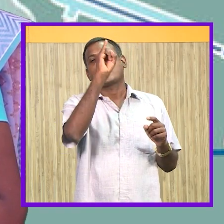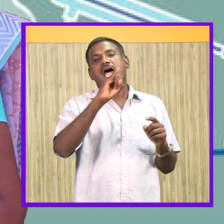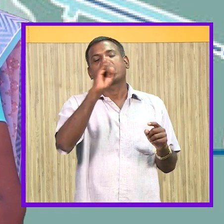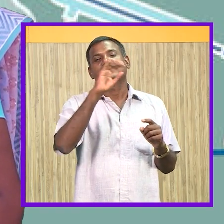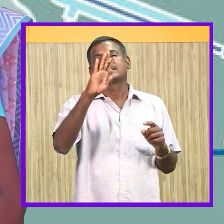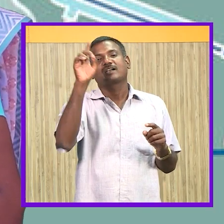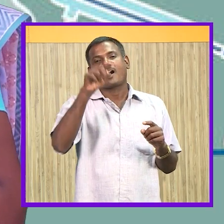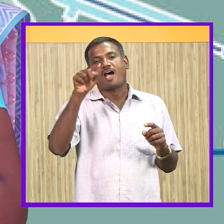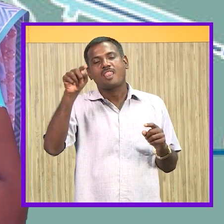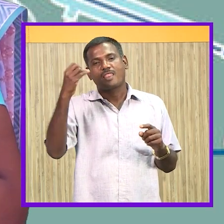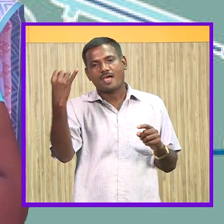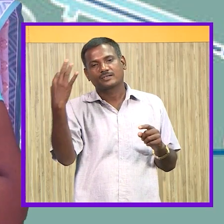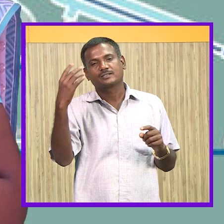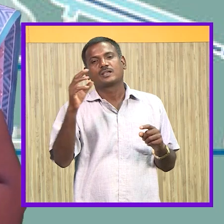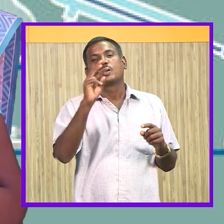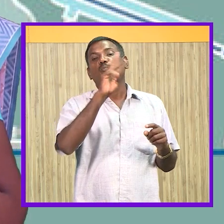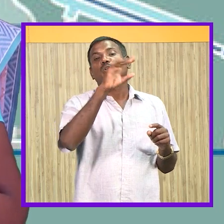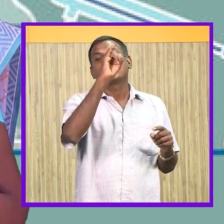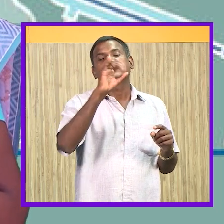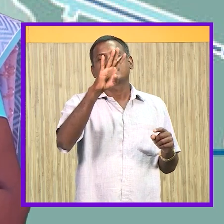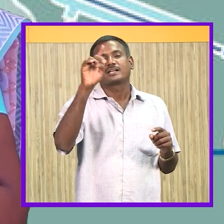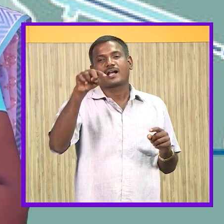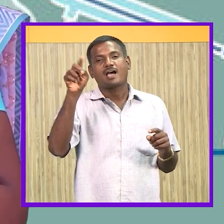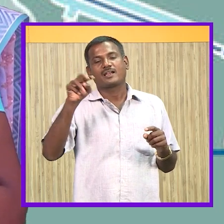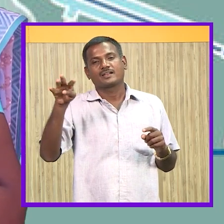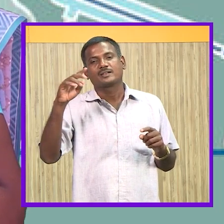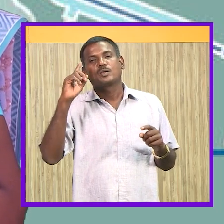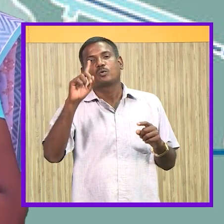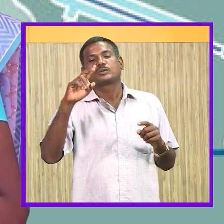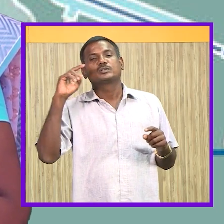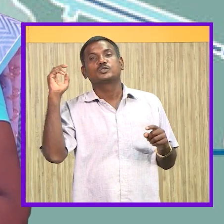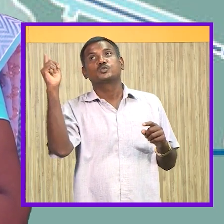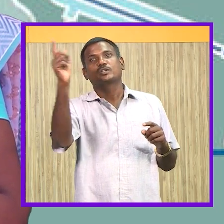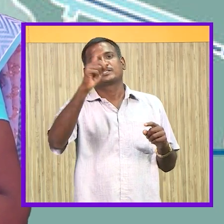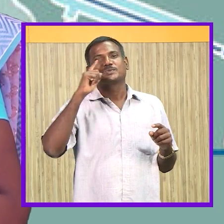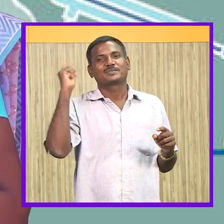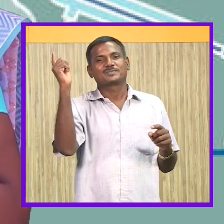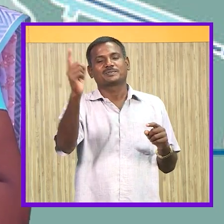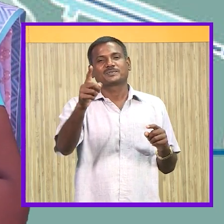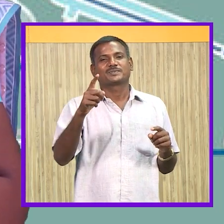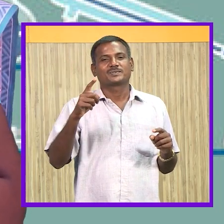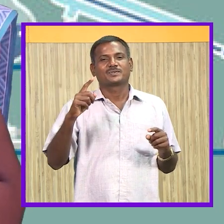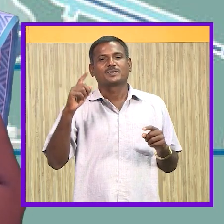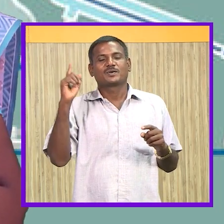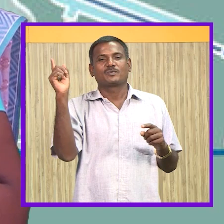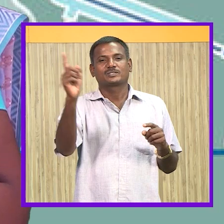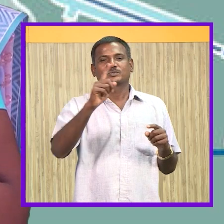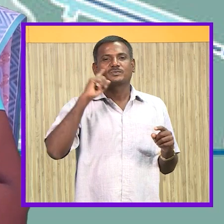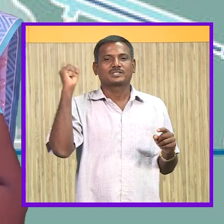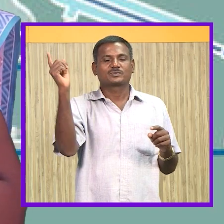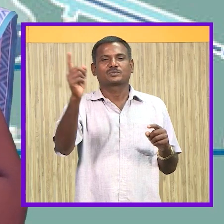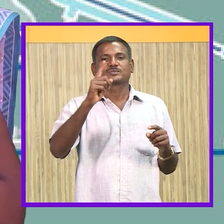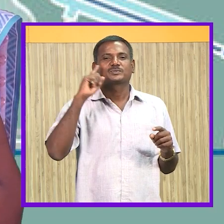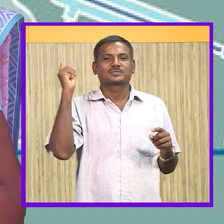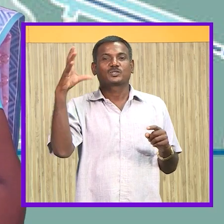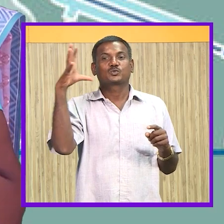365 நாட்கள். அப்போ 365 நாளுக்கு ஒரு தடவை பூமி சூரியனை சுற்றி வருது. வருஷத்துக்கு ஒரு தடவை சுற்றி